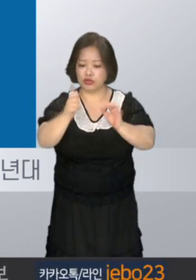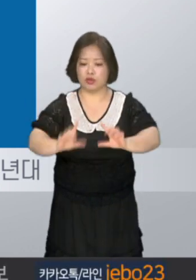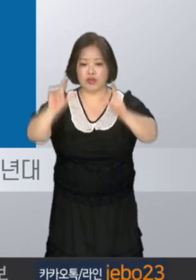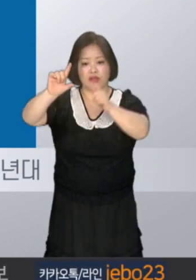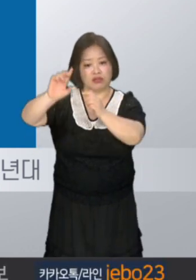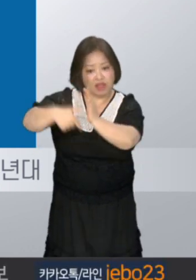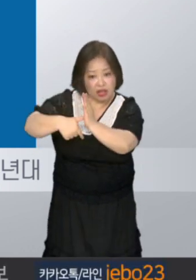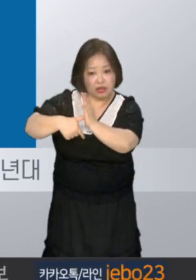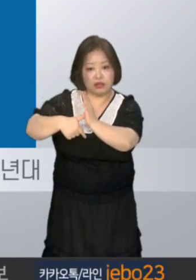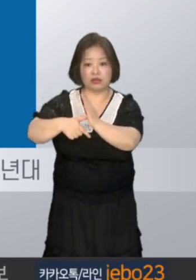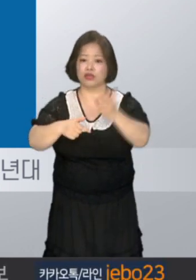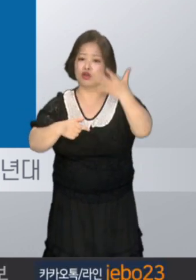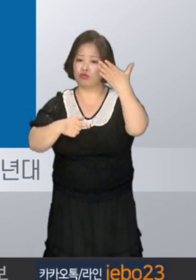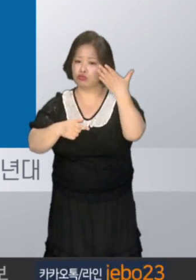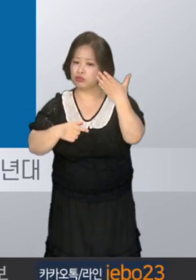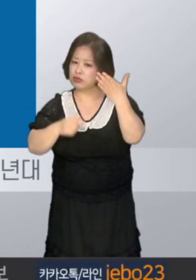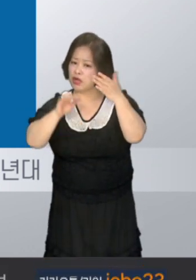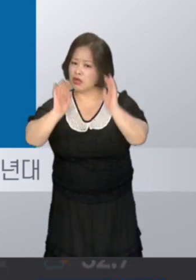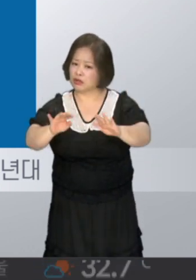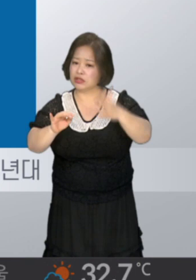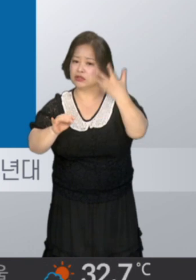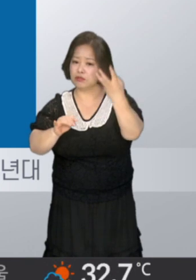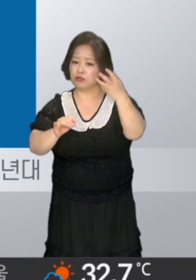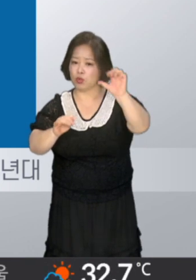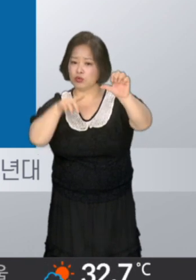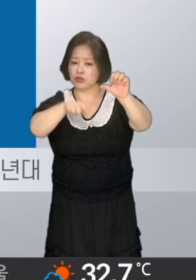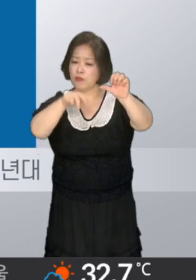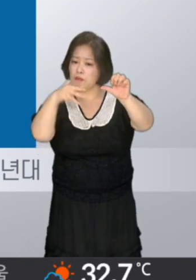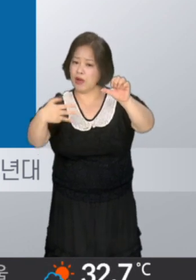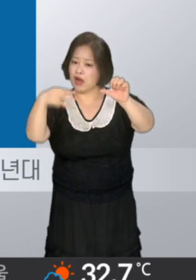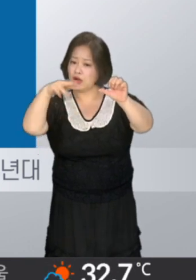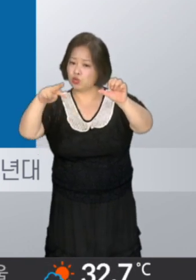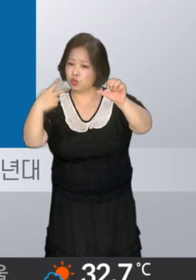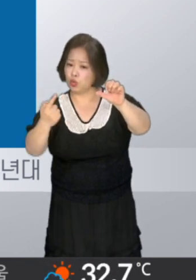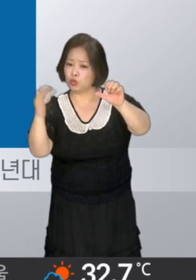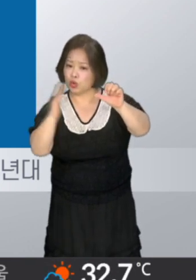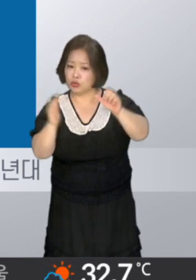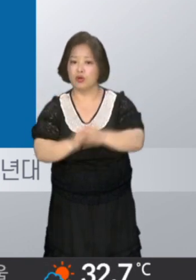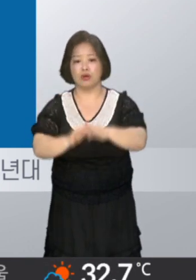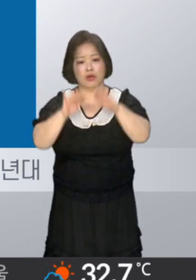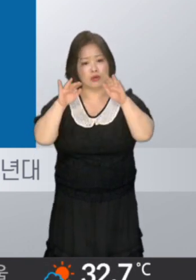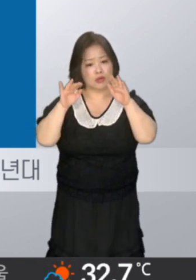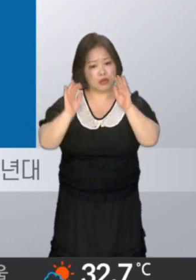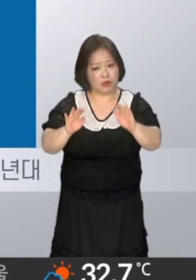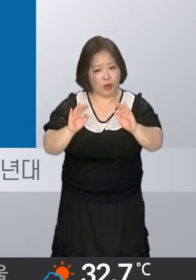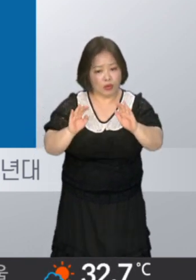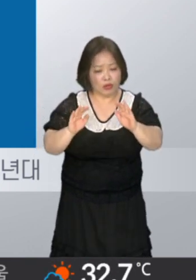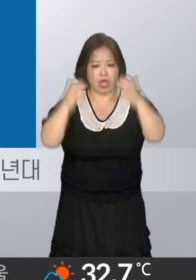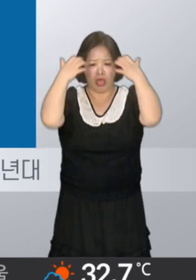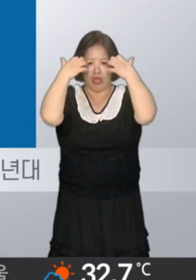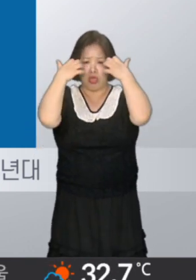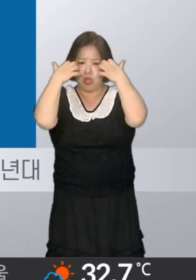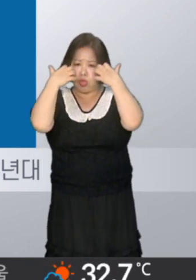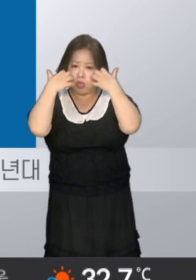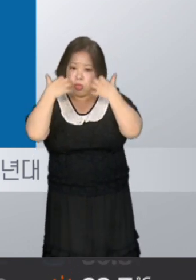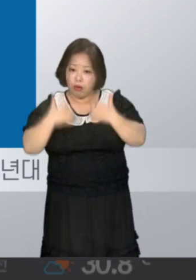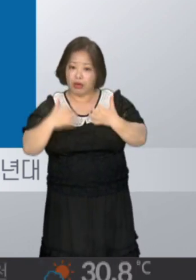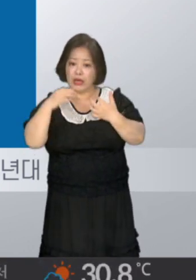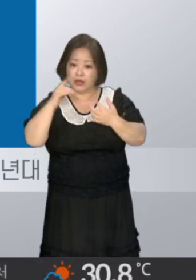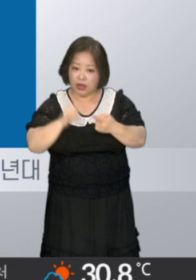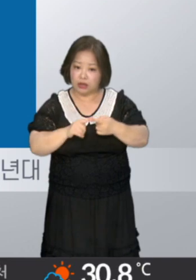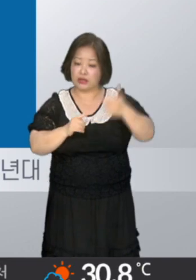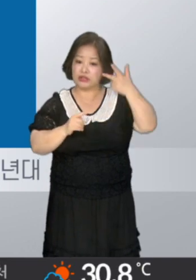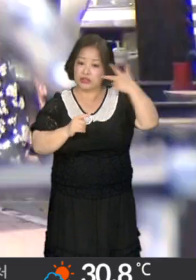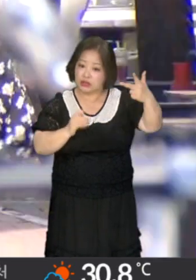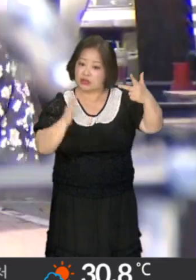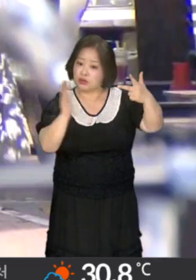상위 5%에 해당하는 극한 열 스트레스는 현재 7.6일에서 최대 94.2일까지 12배